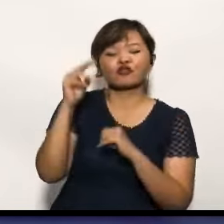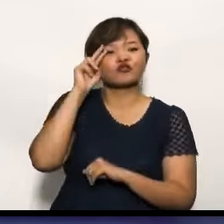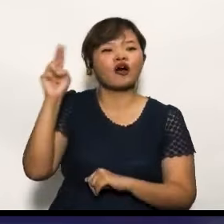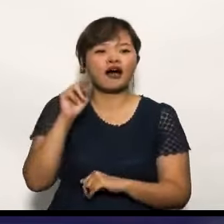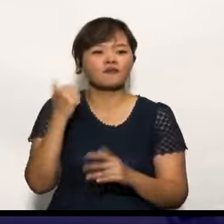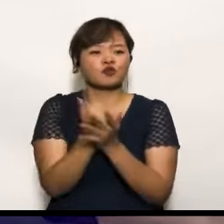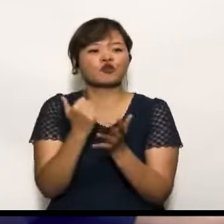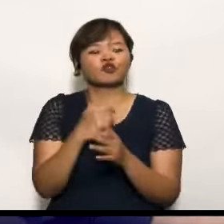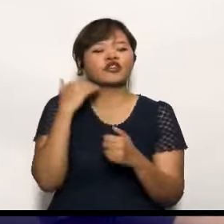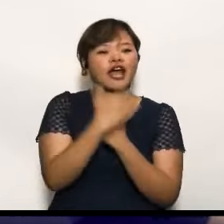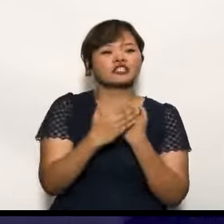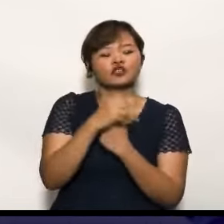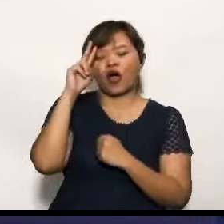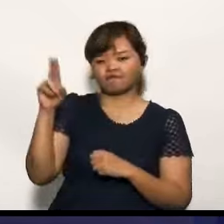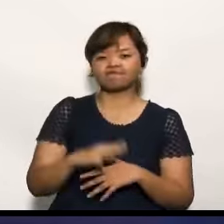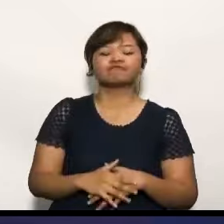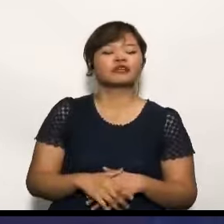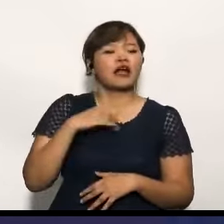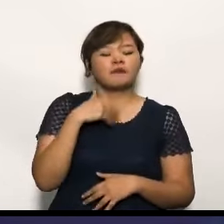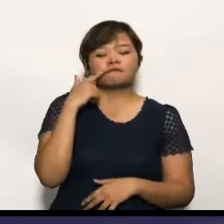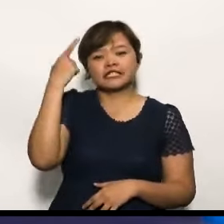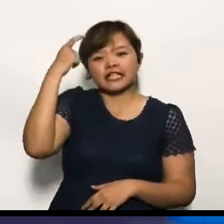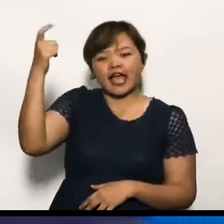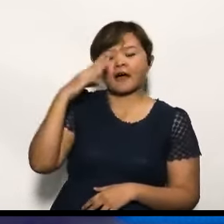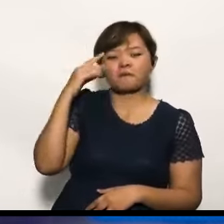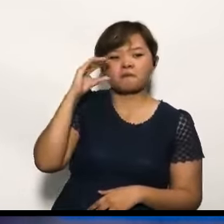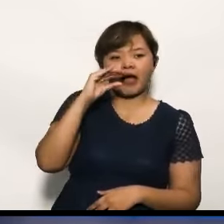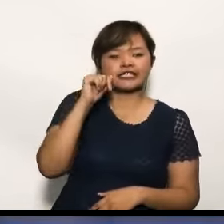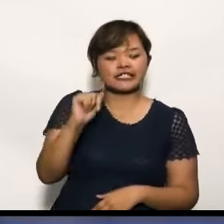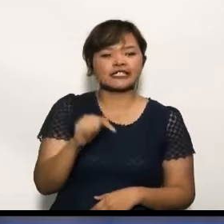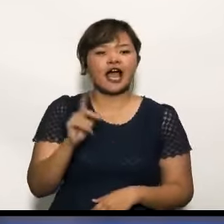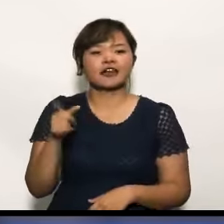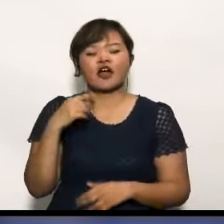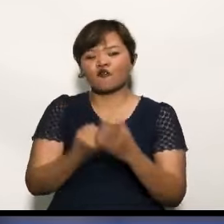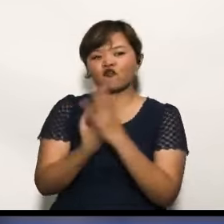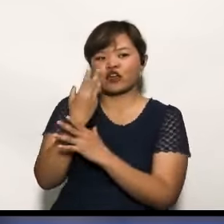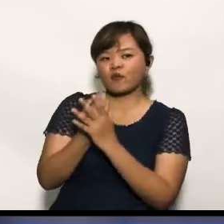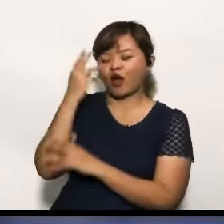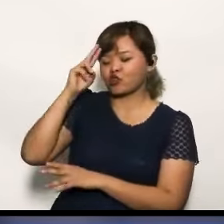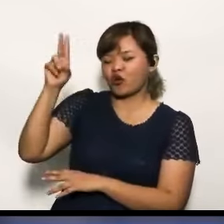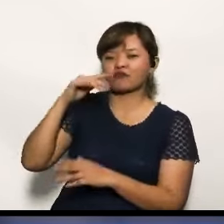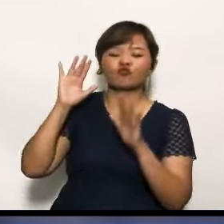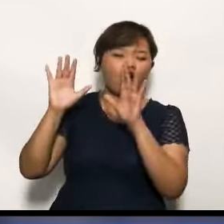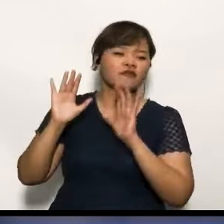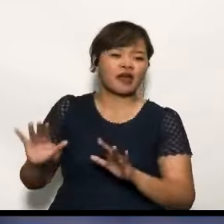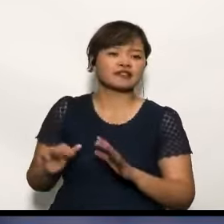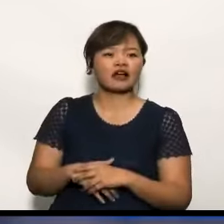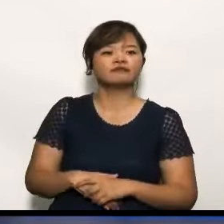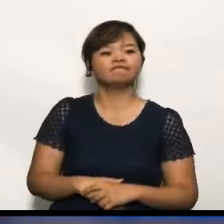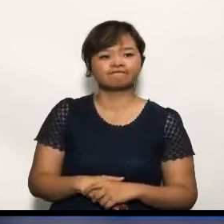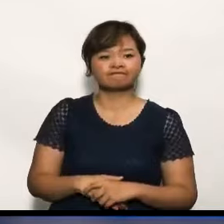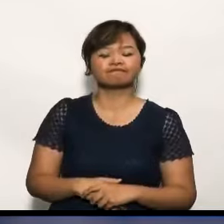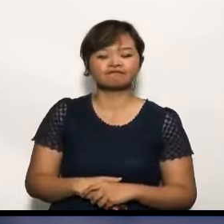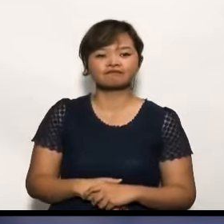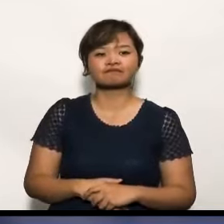yang begitu dikasihinya. Saya percaya pagi hari kita akan mendapatkan firman Tuhan yang luar biasa. Kita